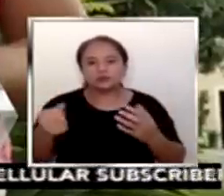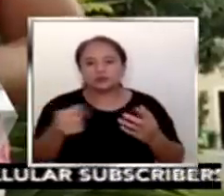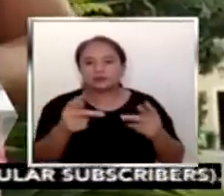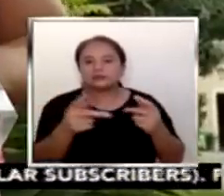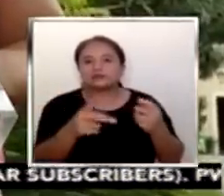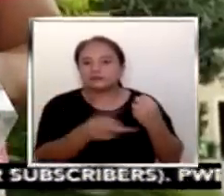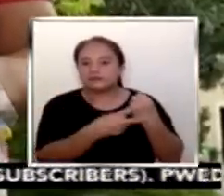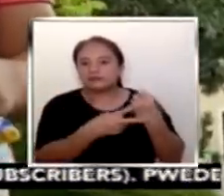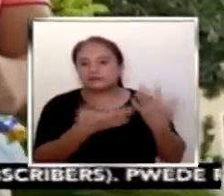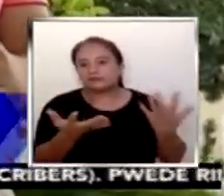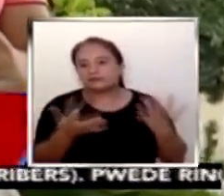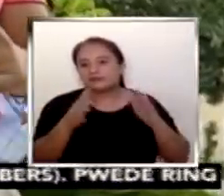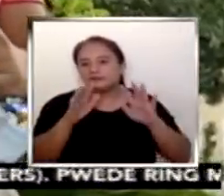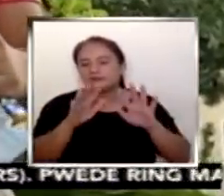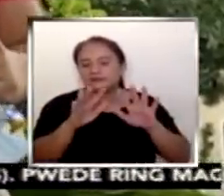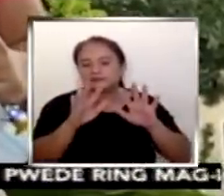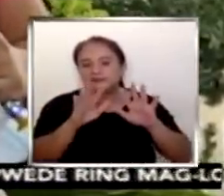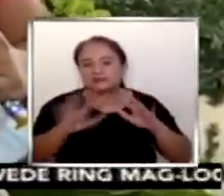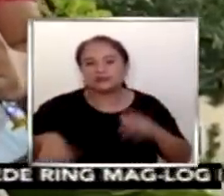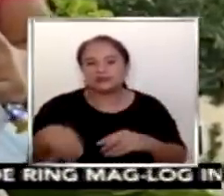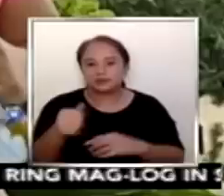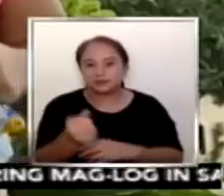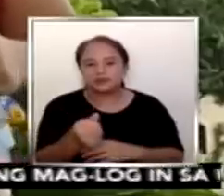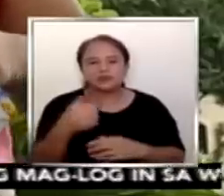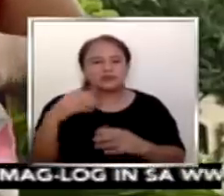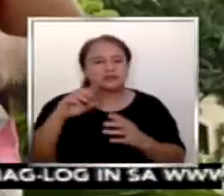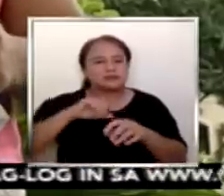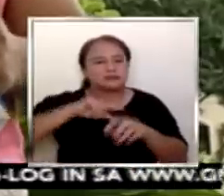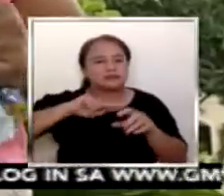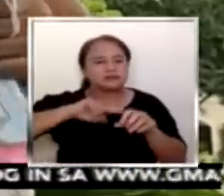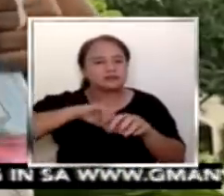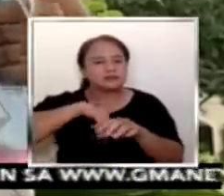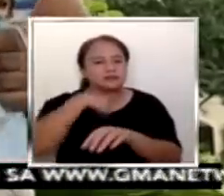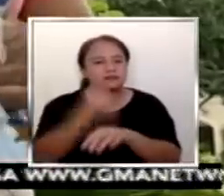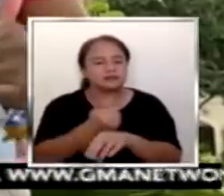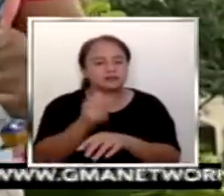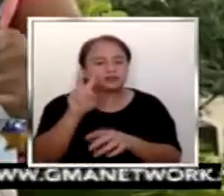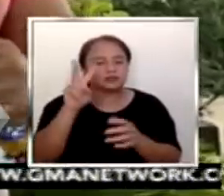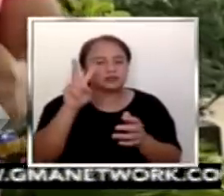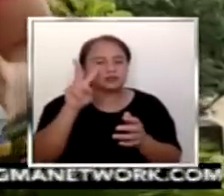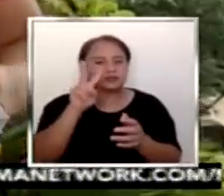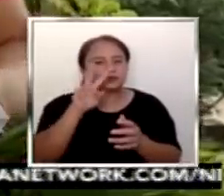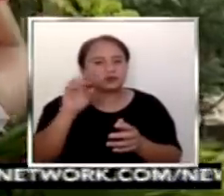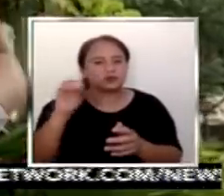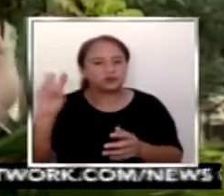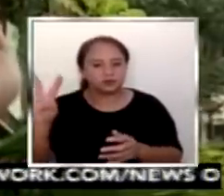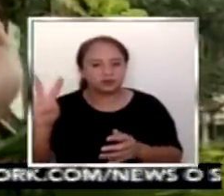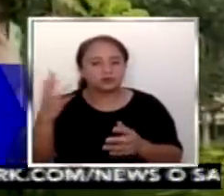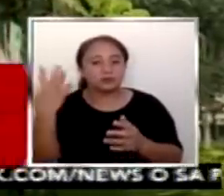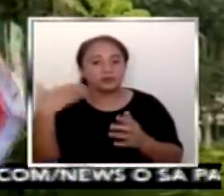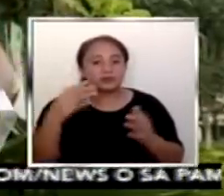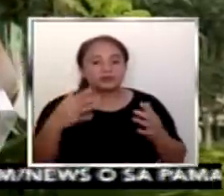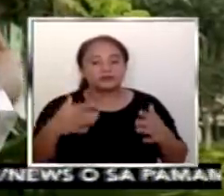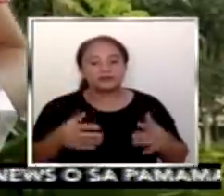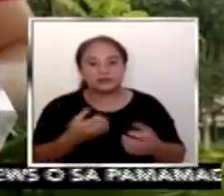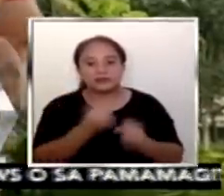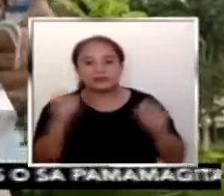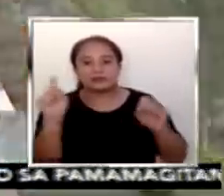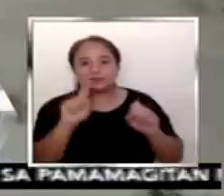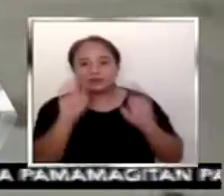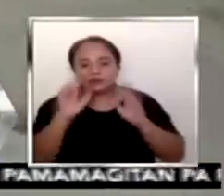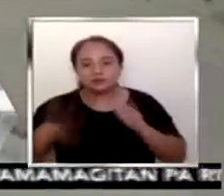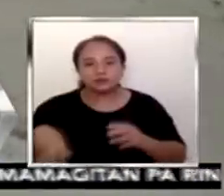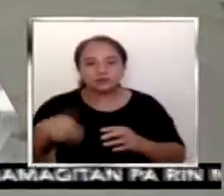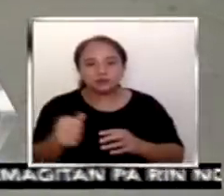were established in June 2002. Nag-rescue na kami noon ng mga aso from the dog meat